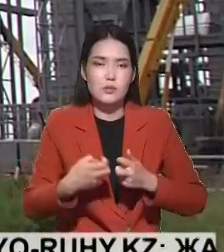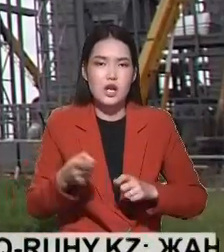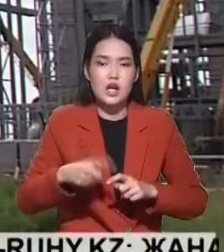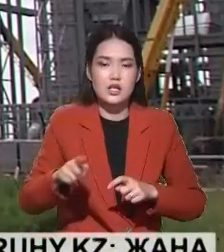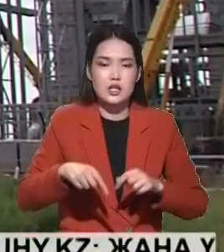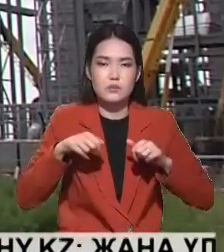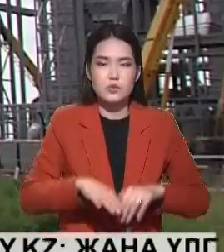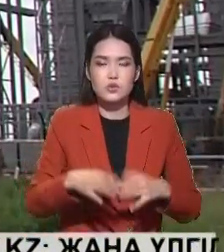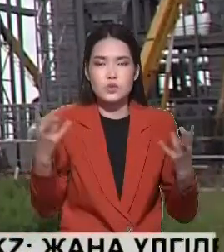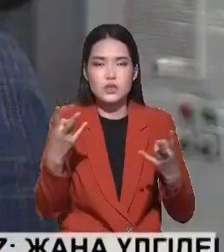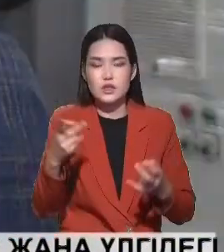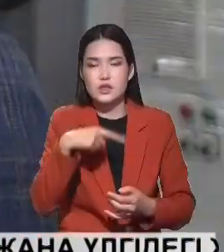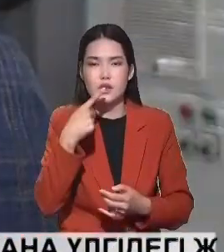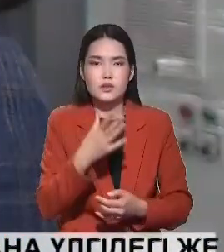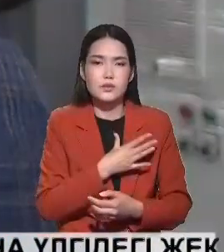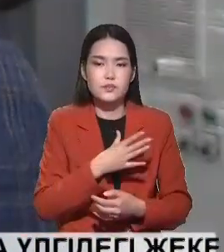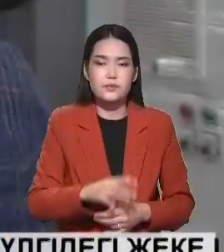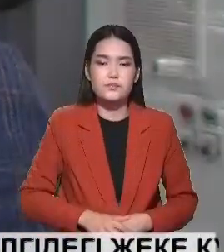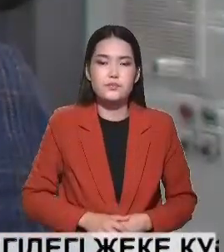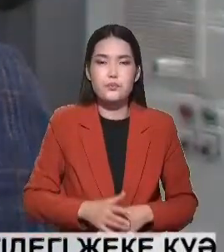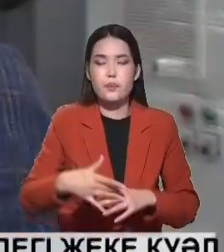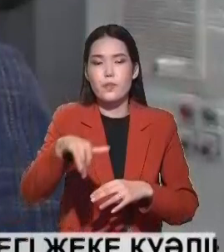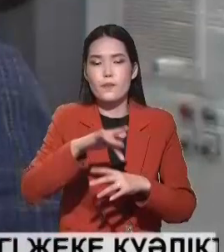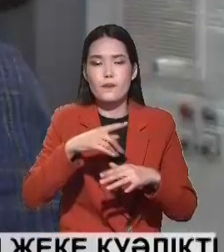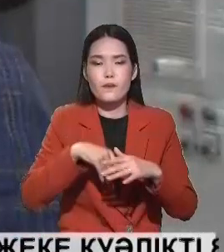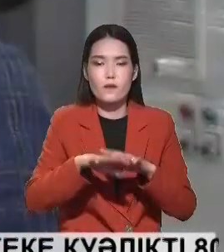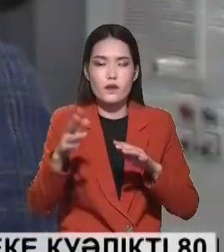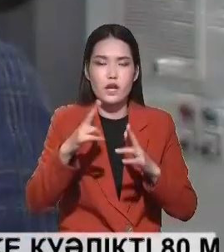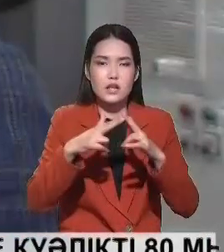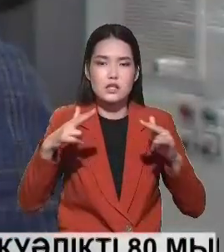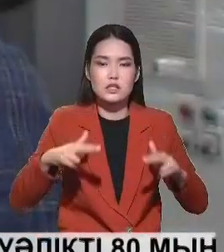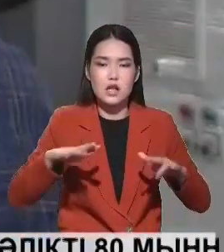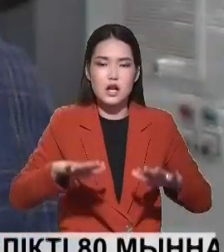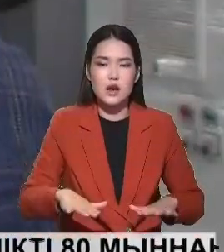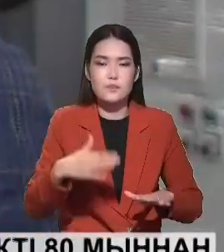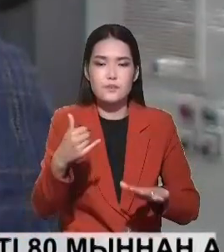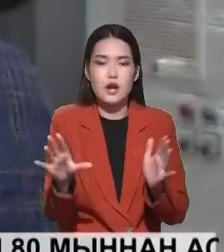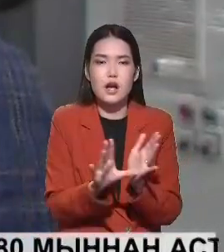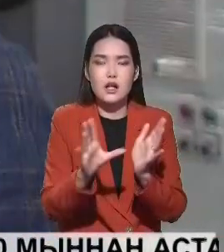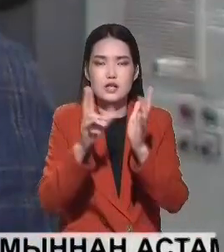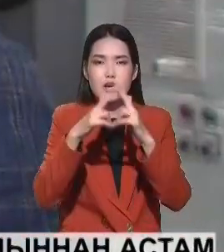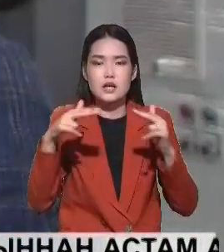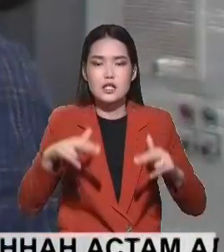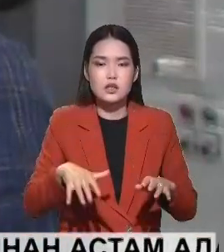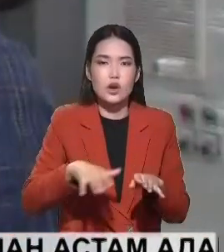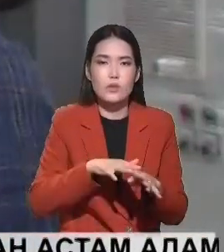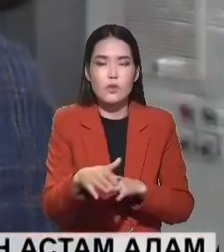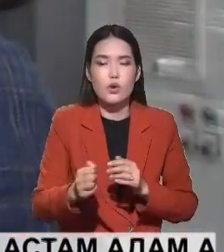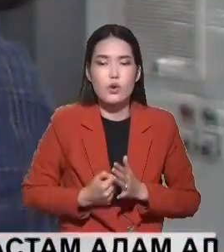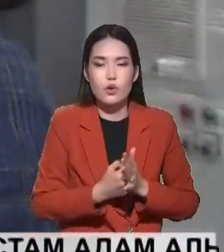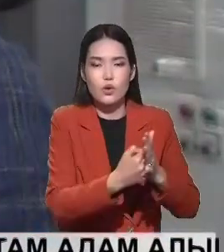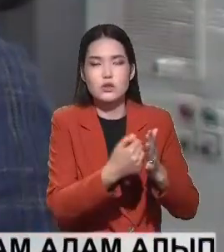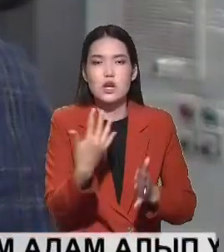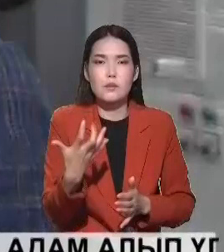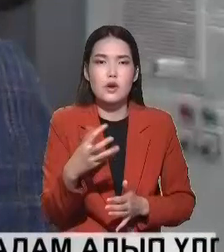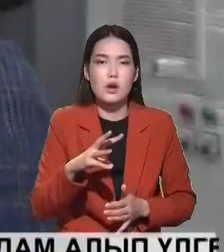шешу қажет екенін айтты. Қаланың ішіндегі осы станциялардың, электростанциялардың бүкіл қуаты 500 мегаваттай болайын